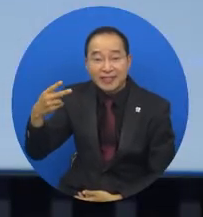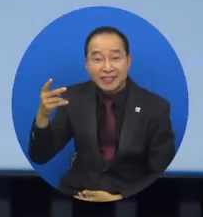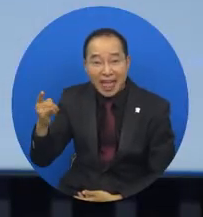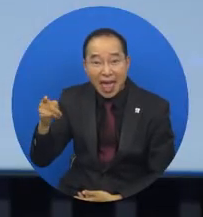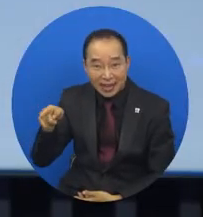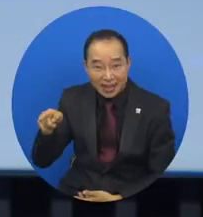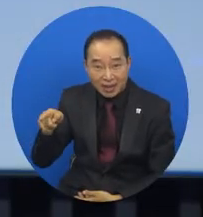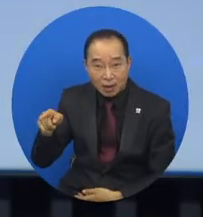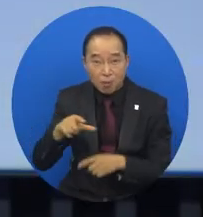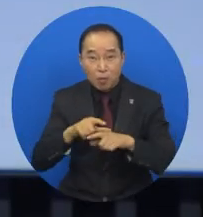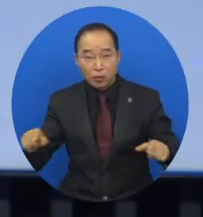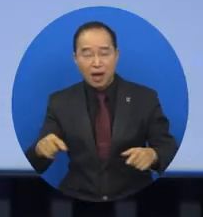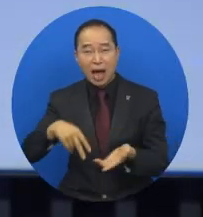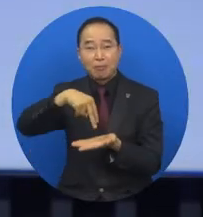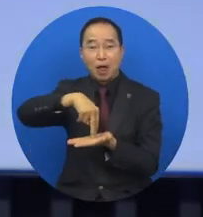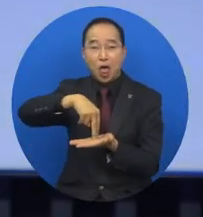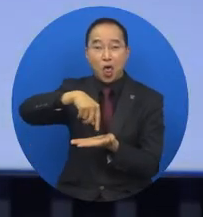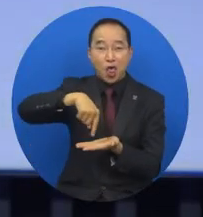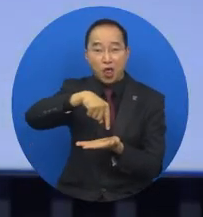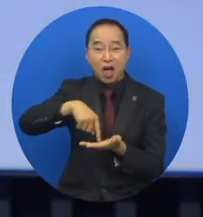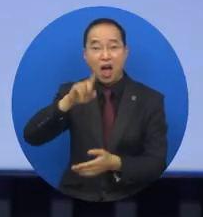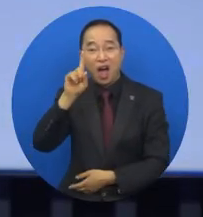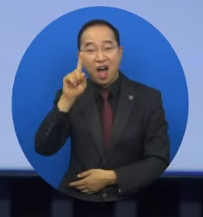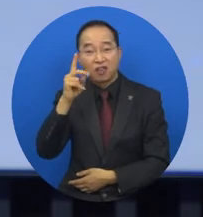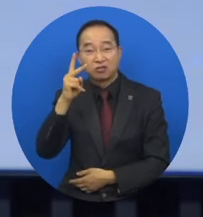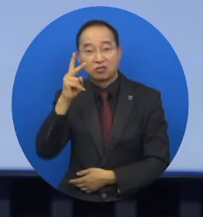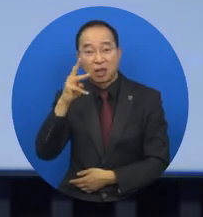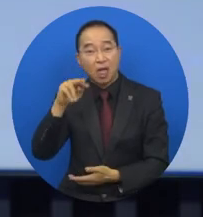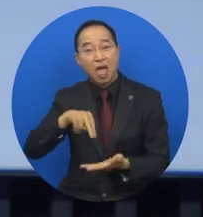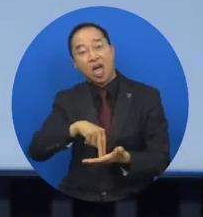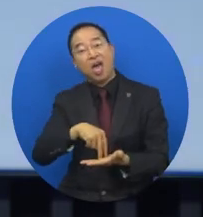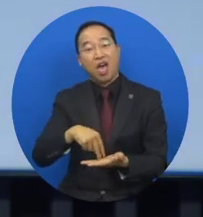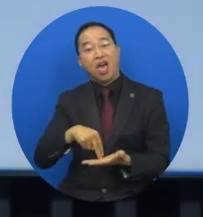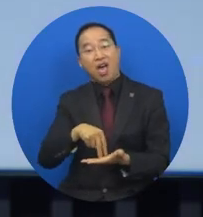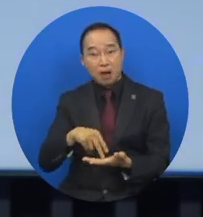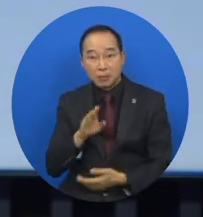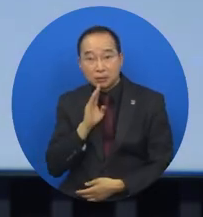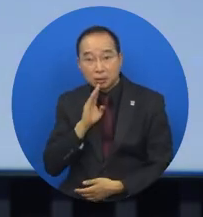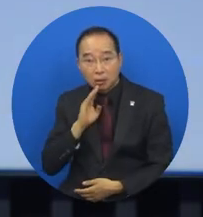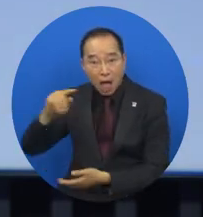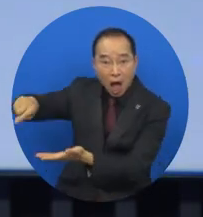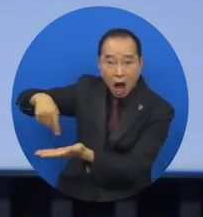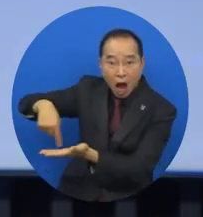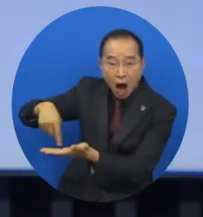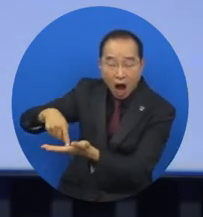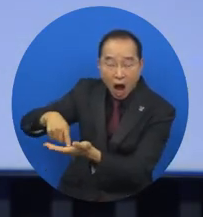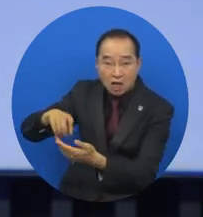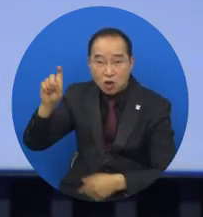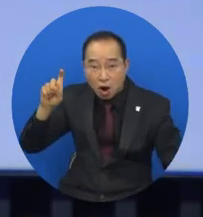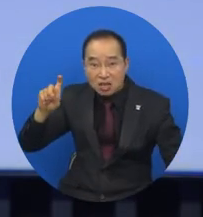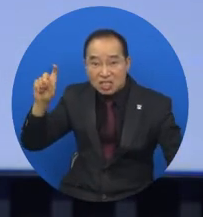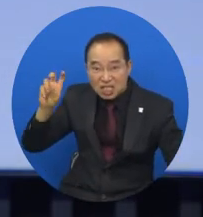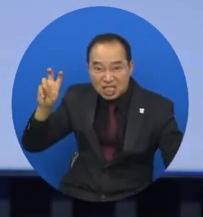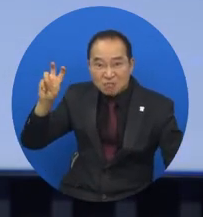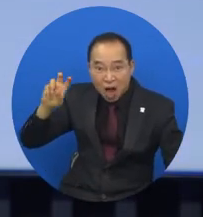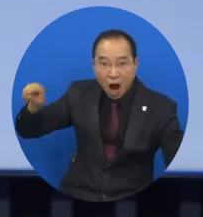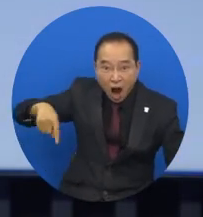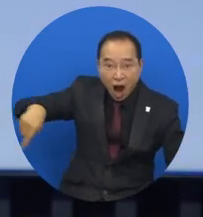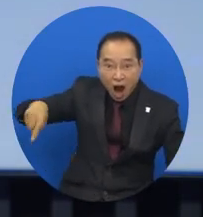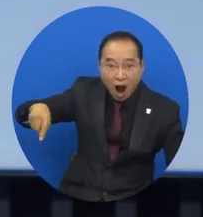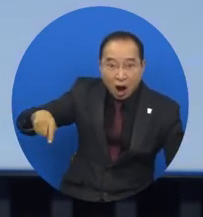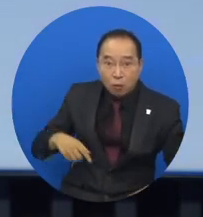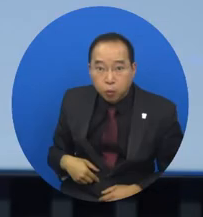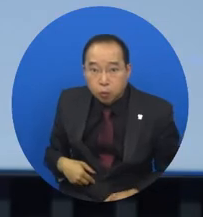휘떼라고 하는데요. 보통 사람들은 한 자리에서 서너 바퀴만 돌아도 휘청거리는데 수십 차례, 서른